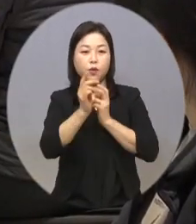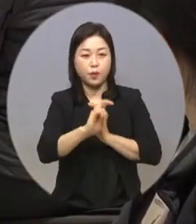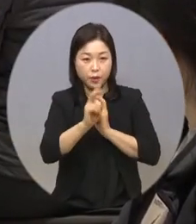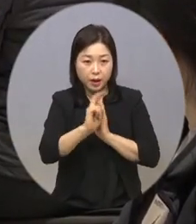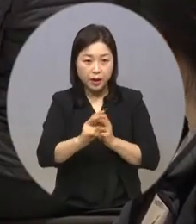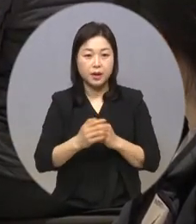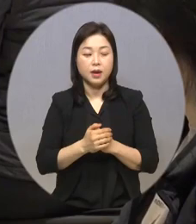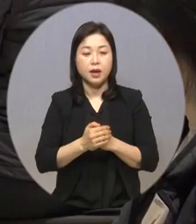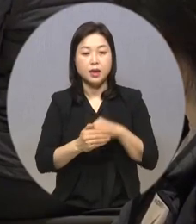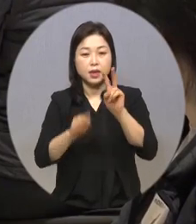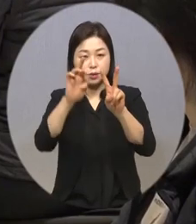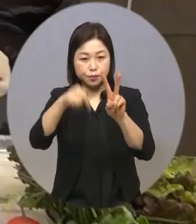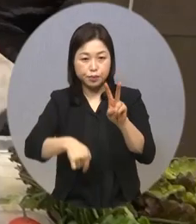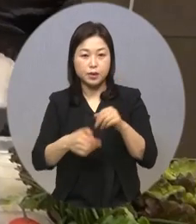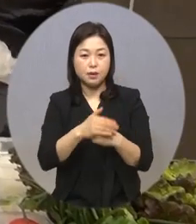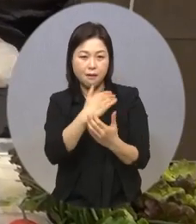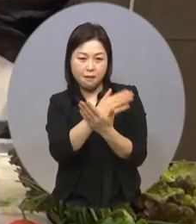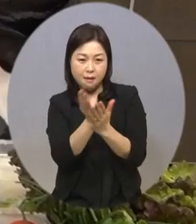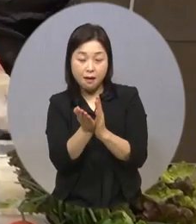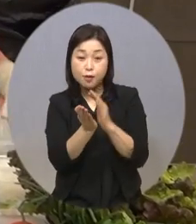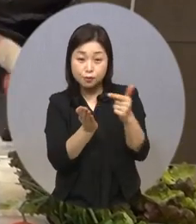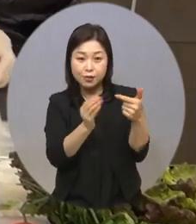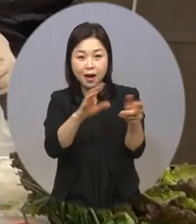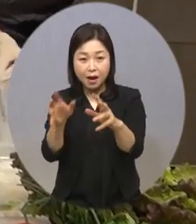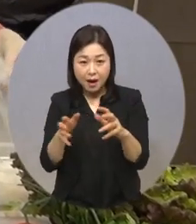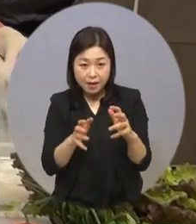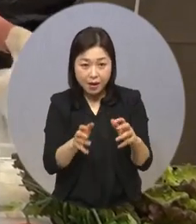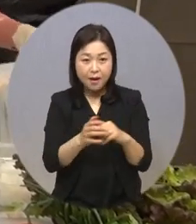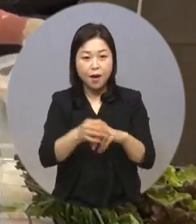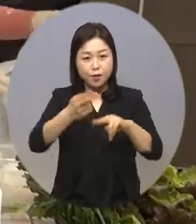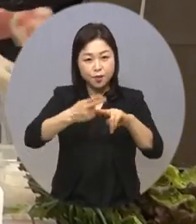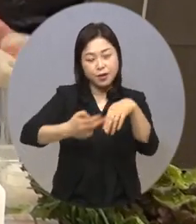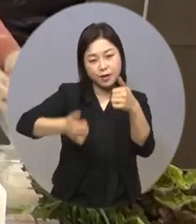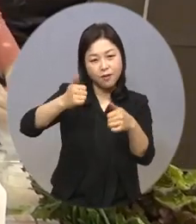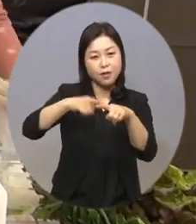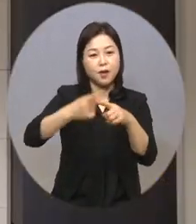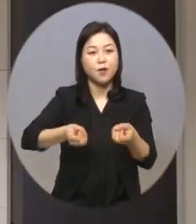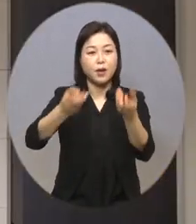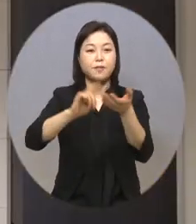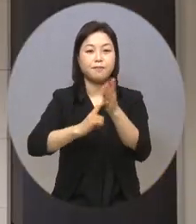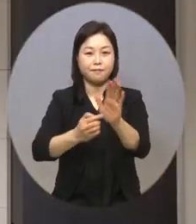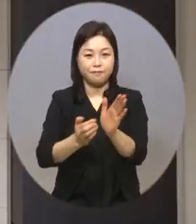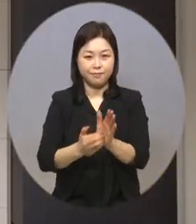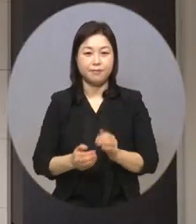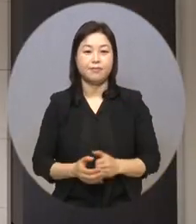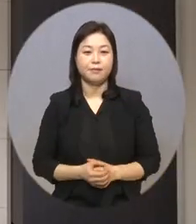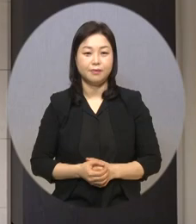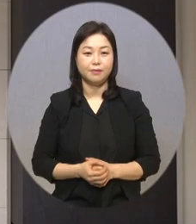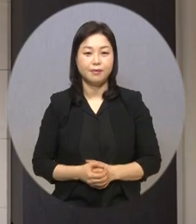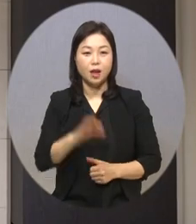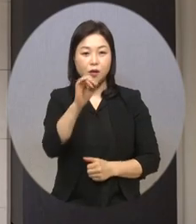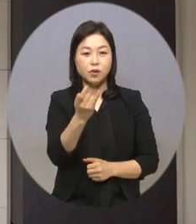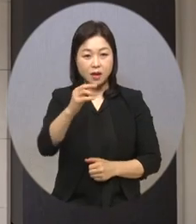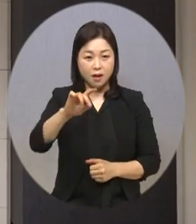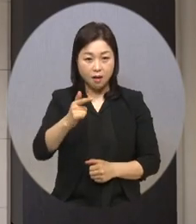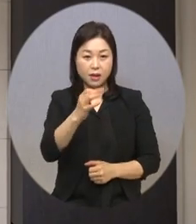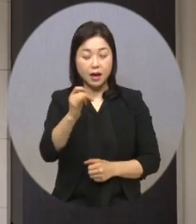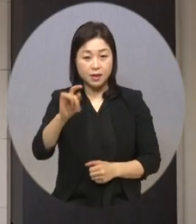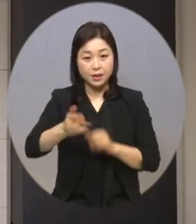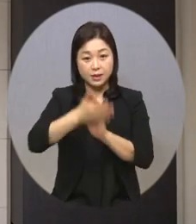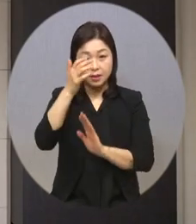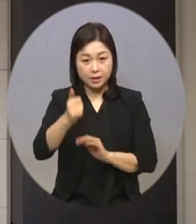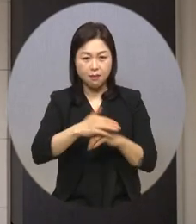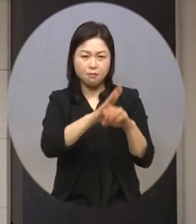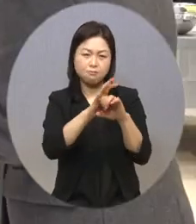진행되었으며 2부에서는 6개국 출신의 참가자들이 세계 요리 경연 대회를 펼쳤습니다. 오세현 아산시장은